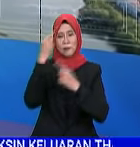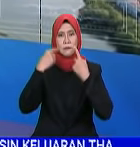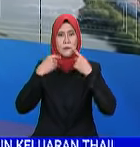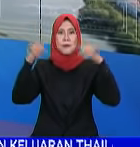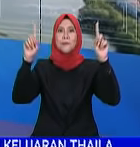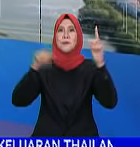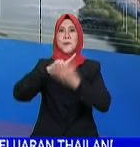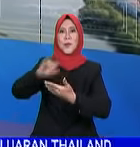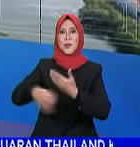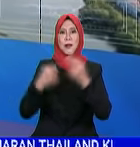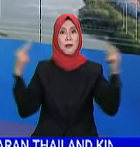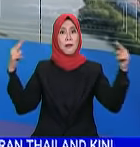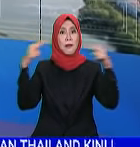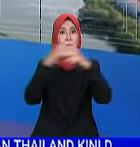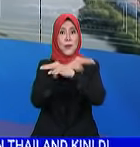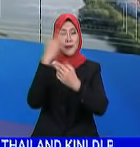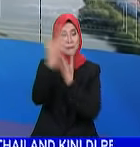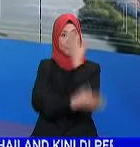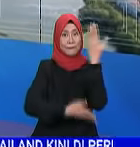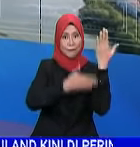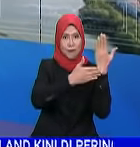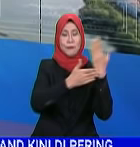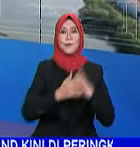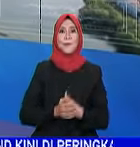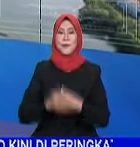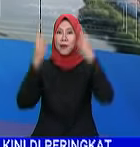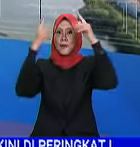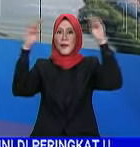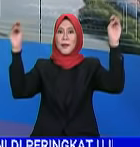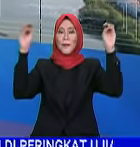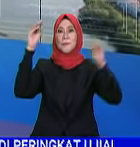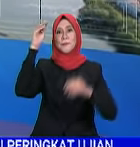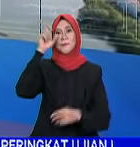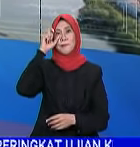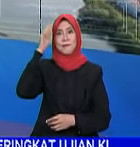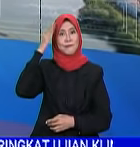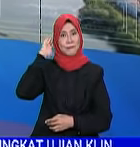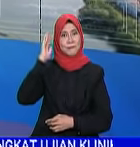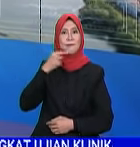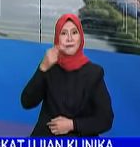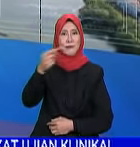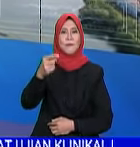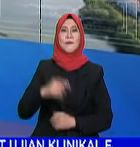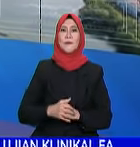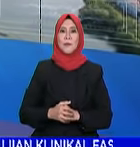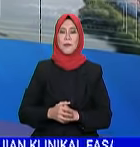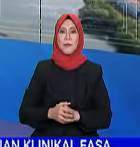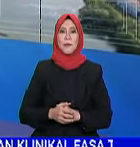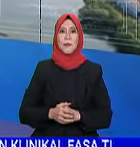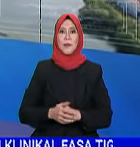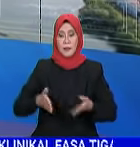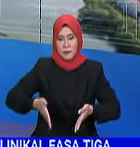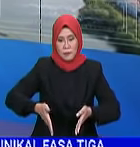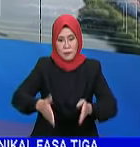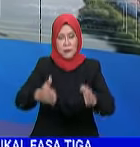kejayaan projek-projek lebuh raya di Semenanjung Malaysia. Perdana Menteri Datuk Seri Ismail Sabri Yaakob berkata, ini kerana melalui rangkaian